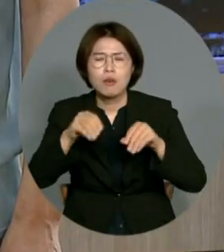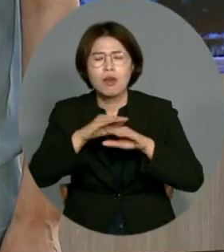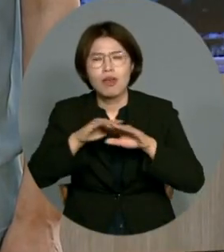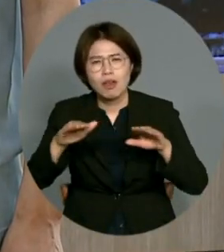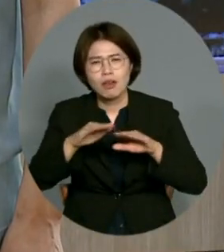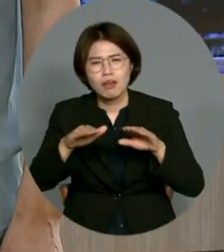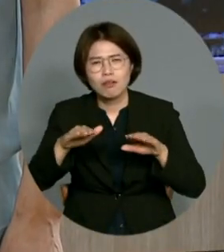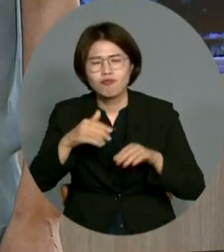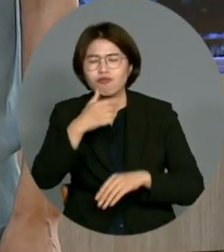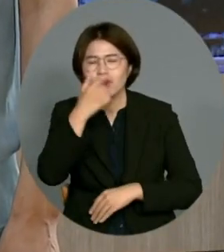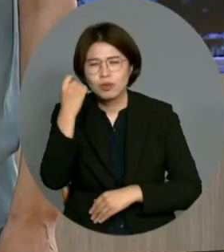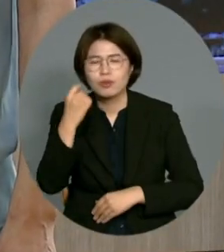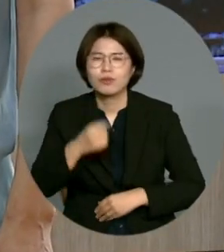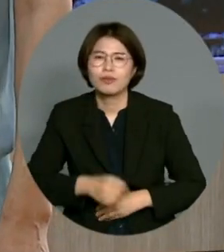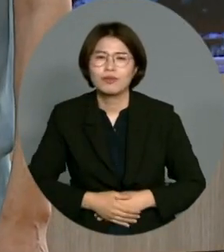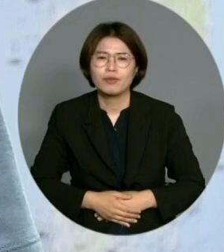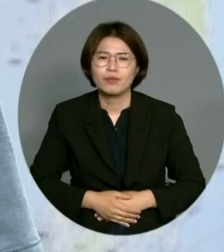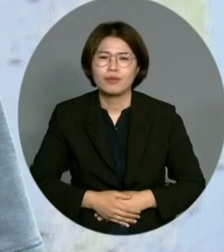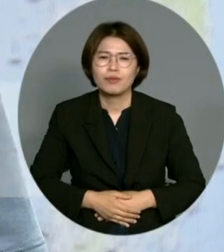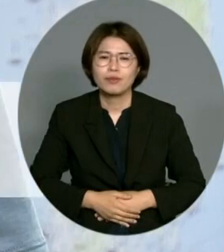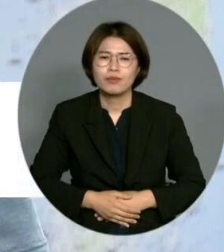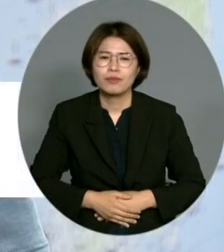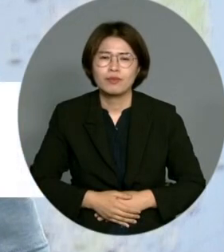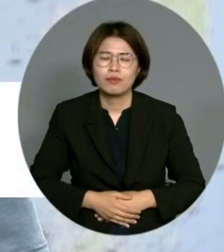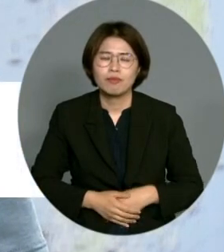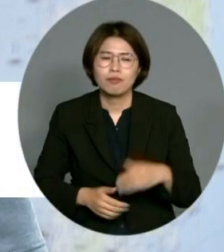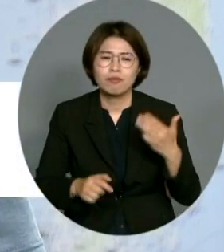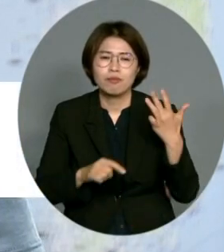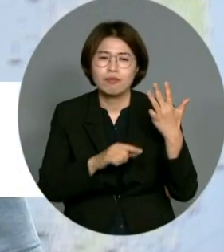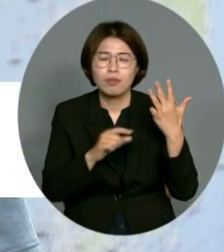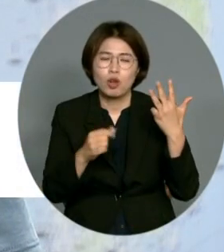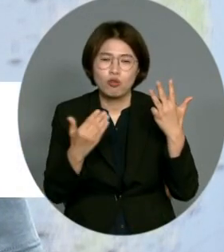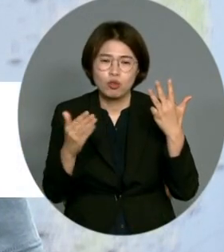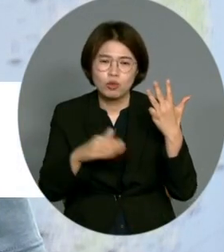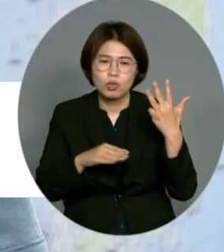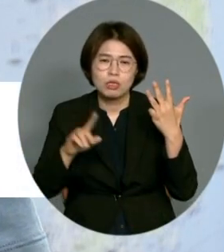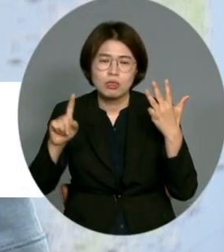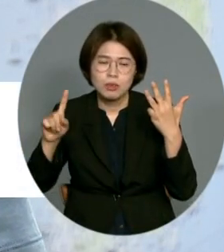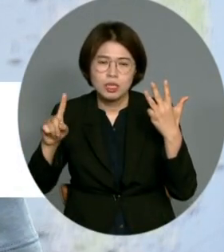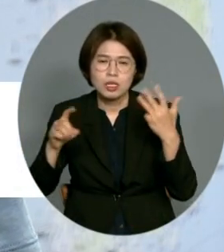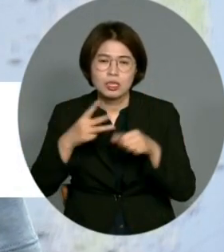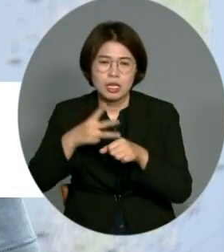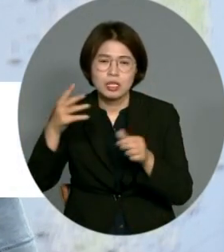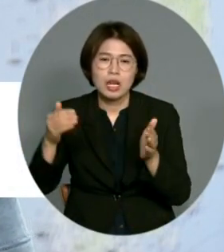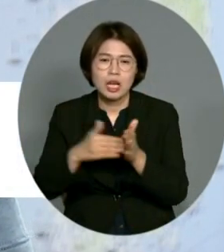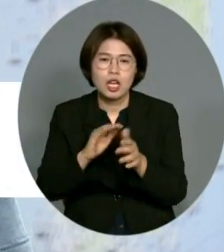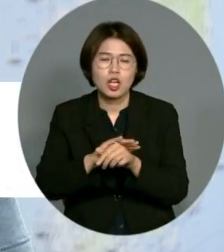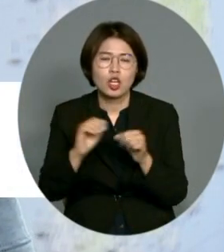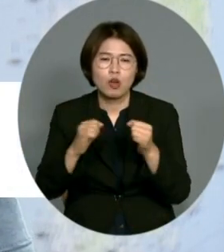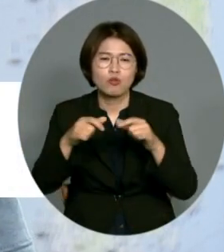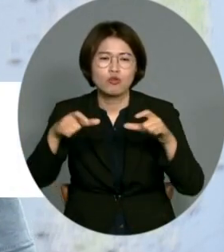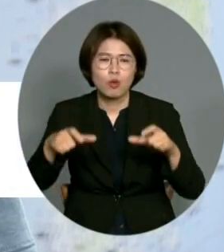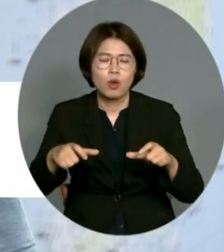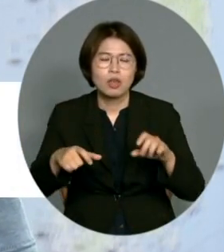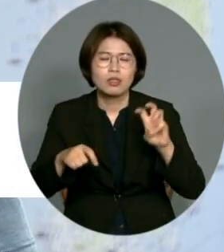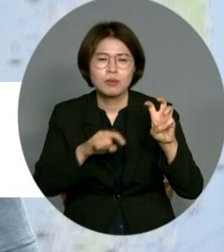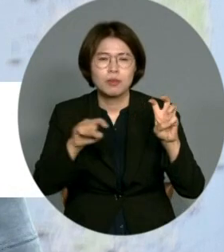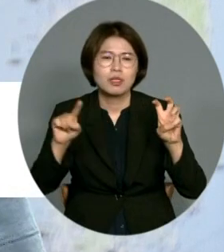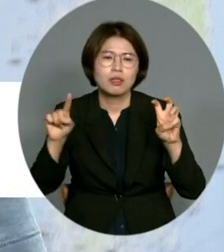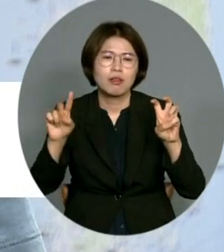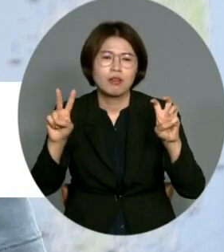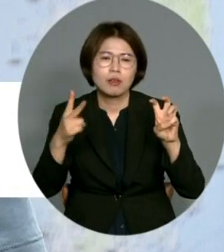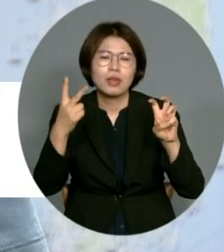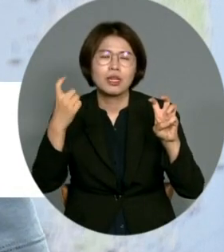되지 못했습니다. 9일부터 11일 15시까지 경북 지역에는 30에서 210mm의 비가